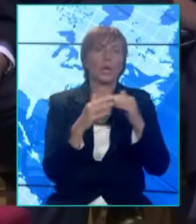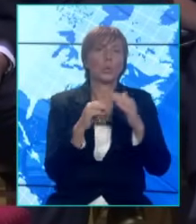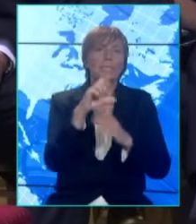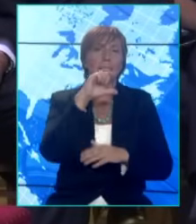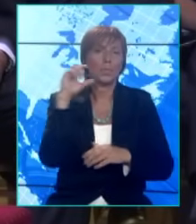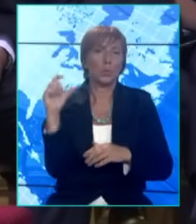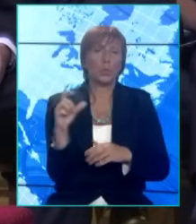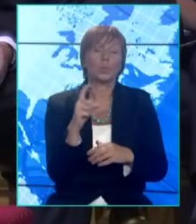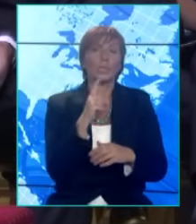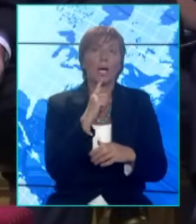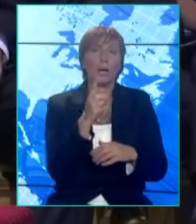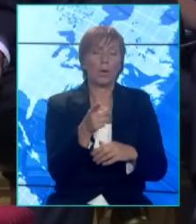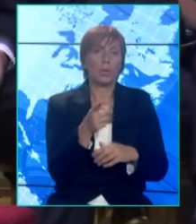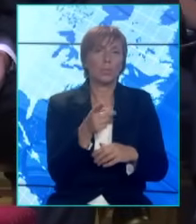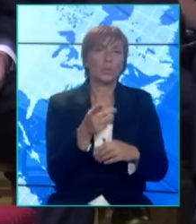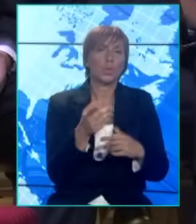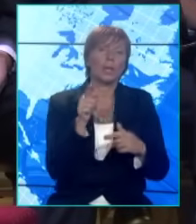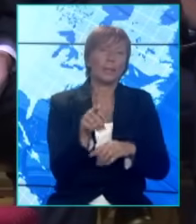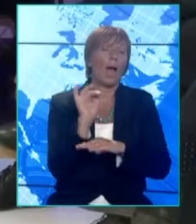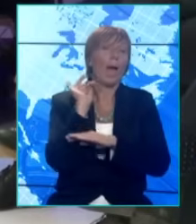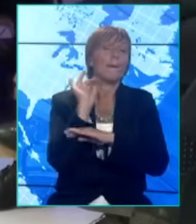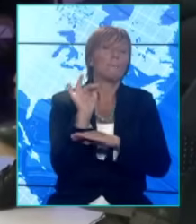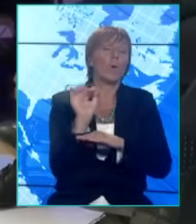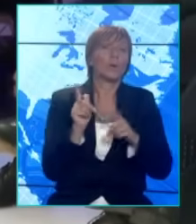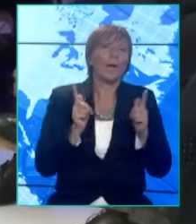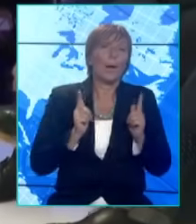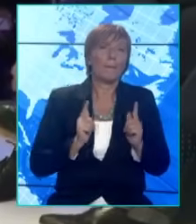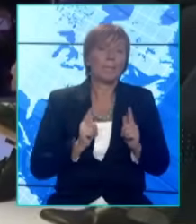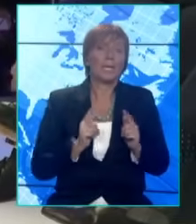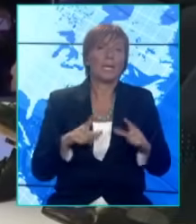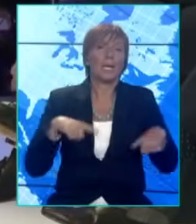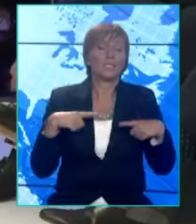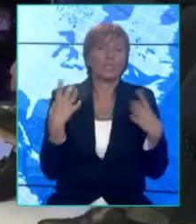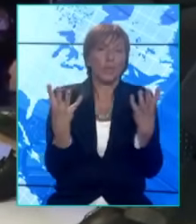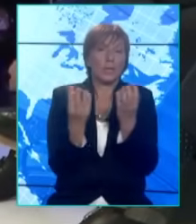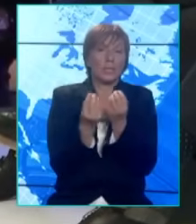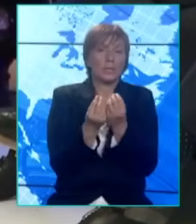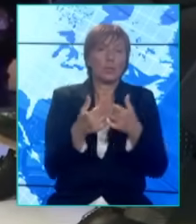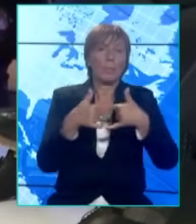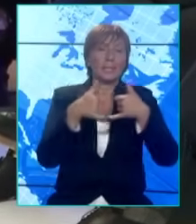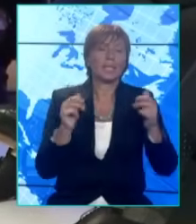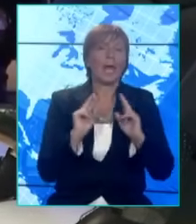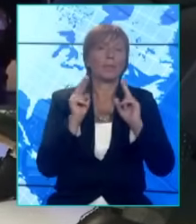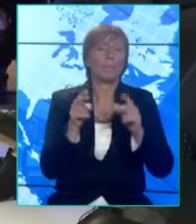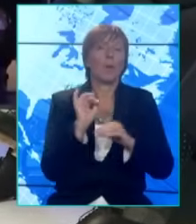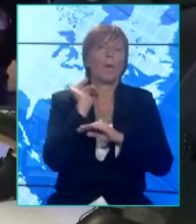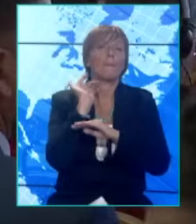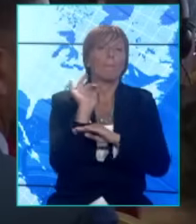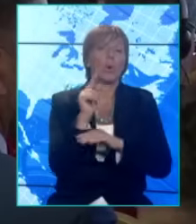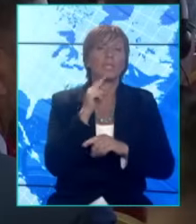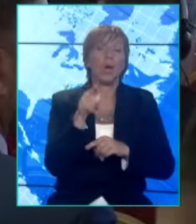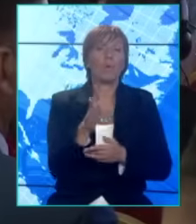institucija. Znači, i ta poruka mira i poruka suživota iz grada Mostara i poruka da ovo treba